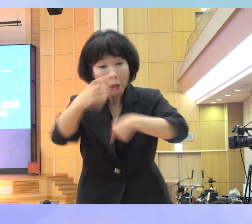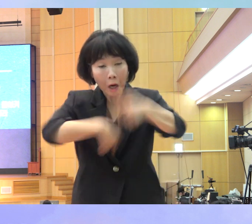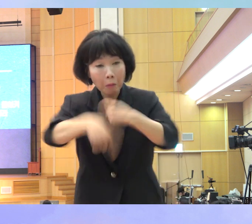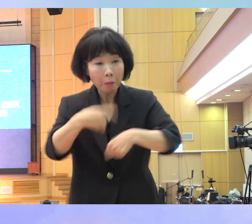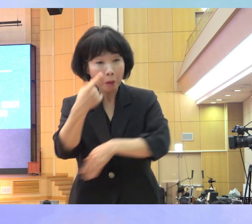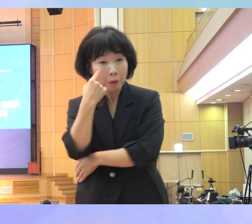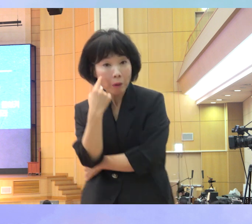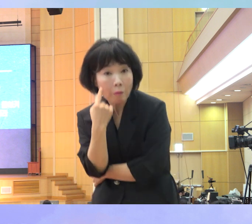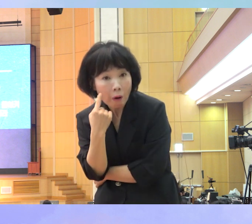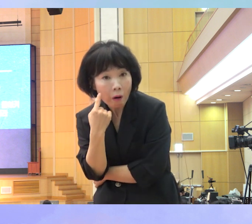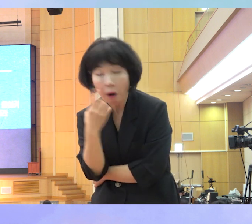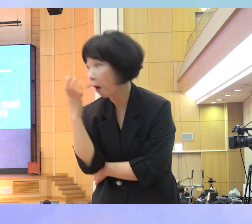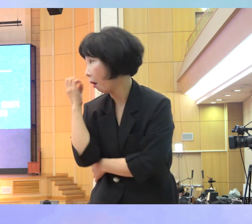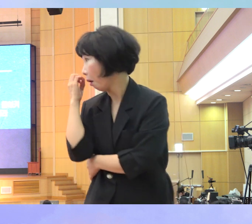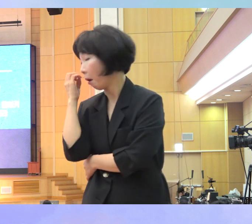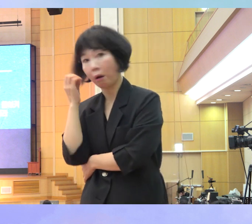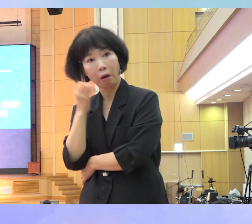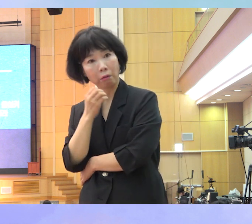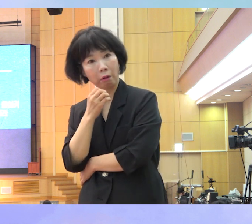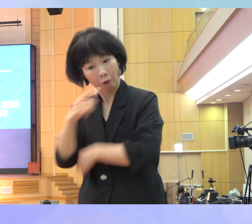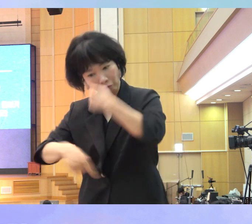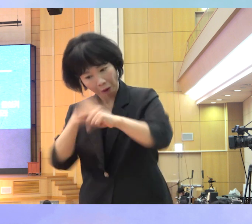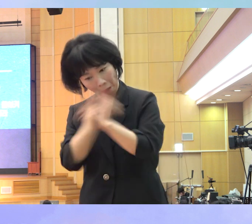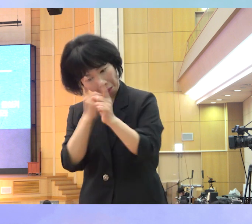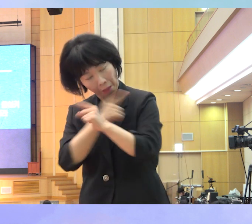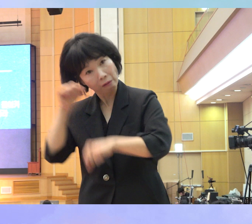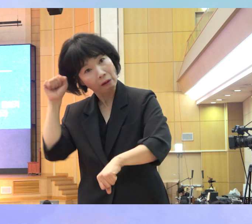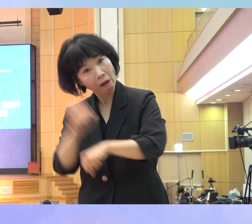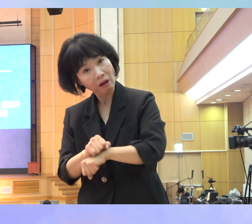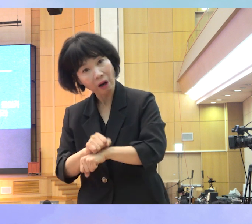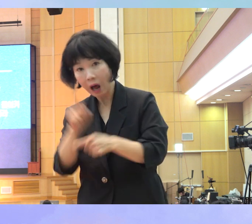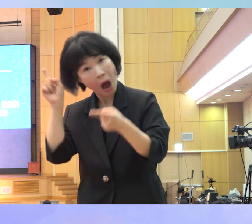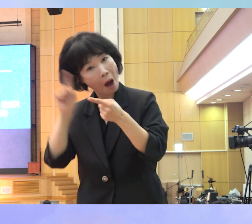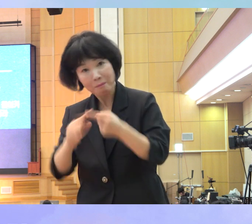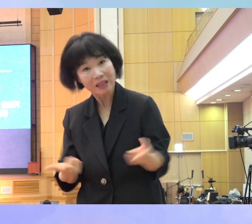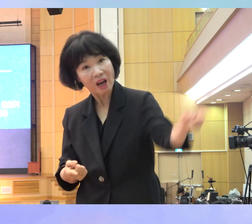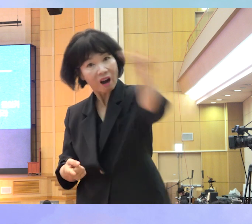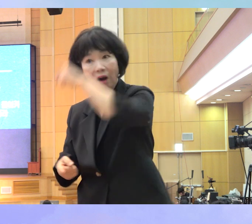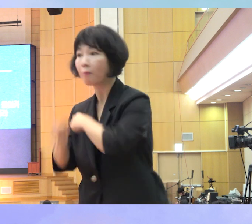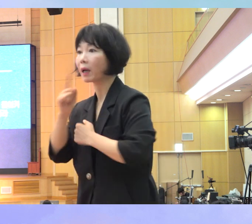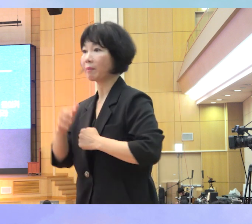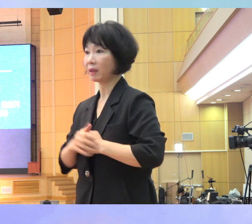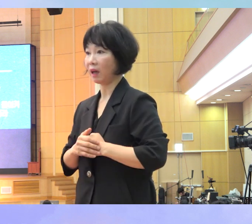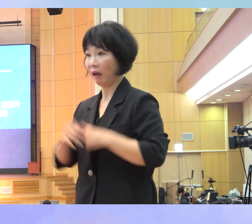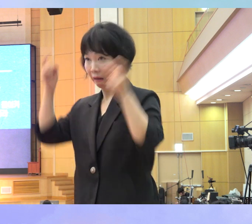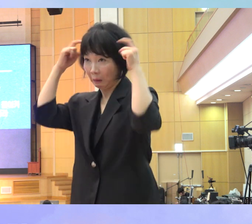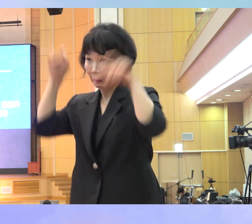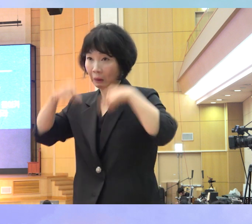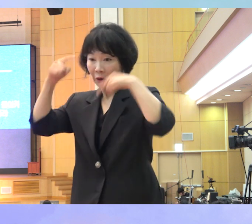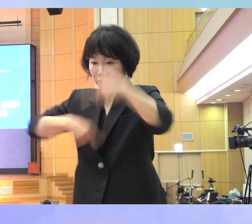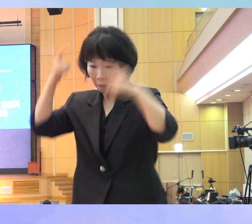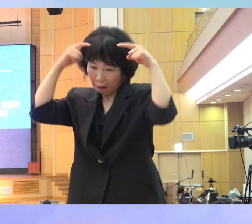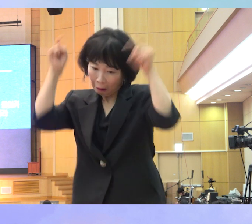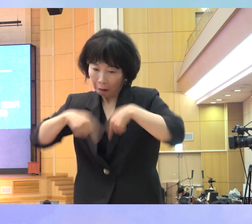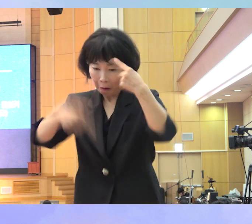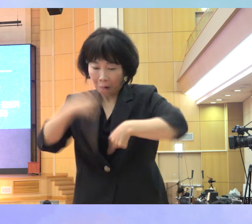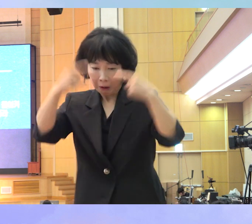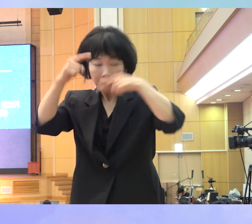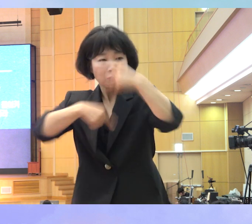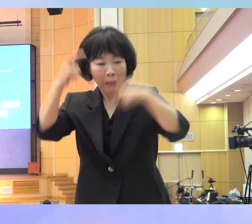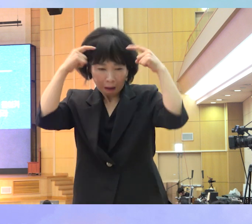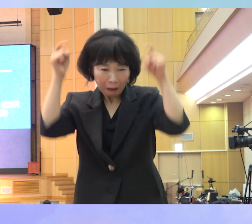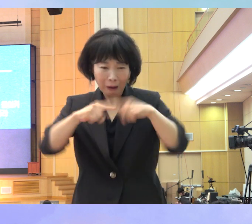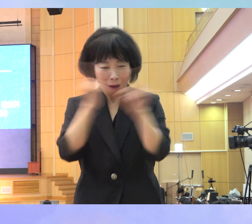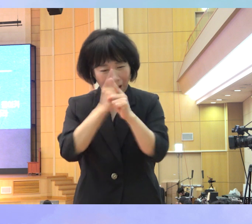거예요. 그러면서 누추한 말함과 어리석은 뭐와? 말이나, 어리석은